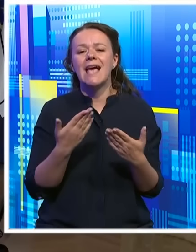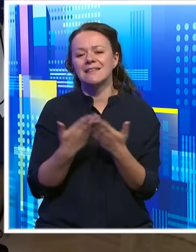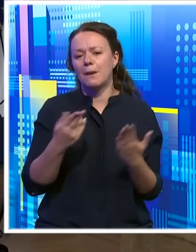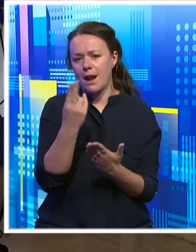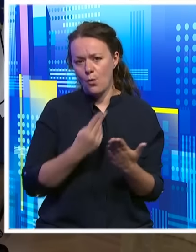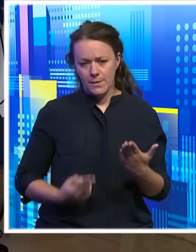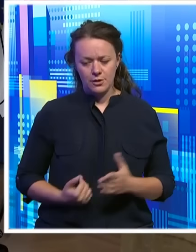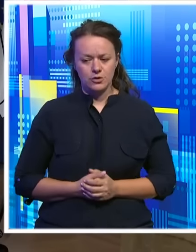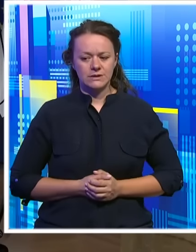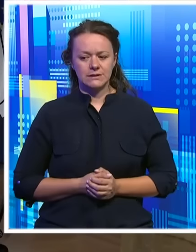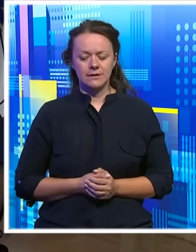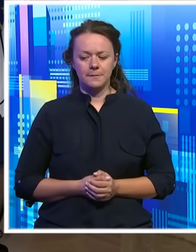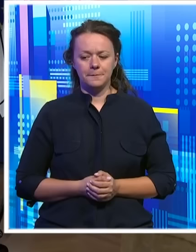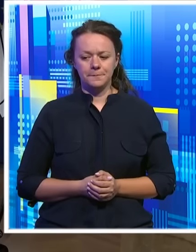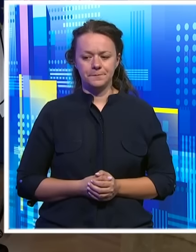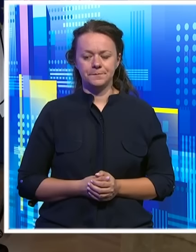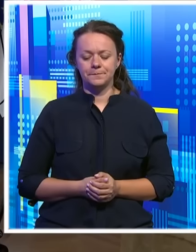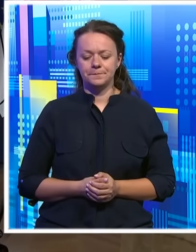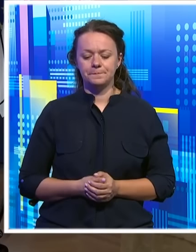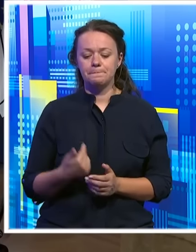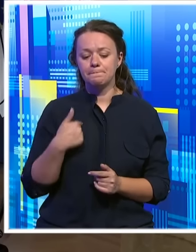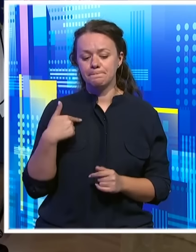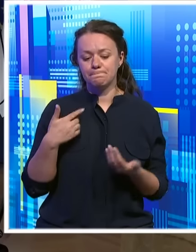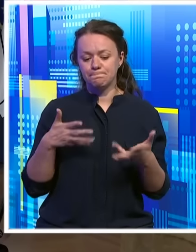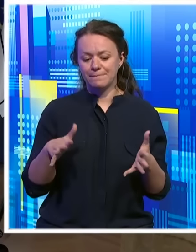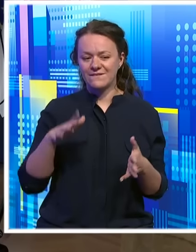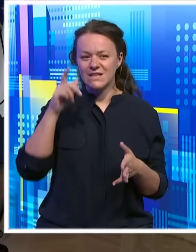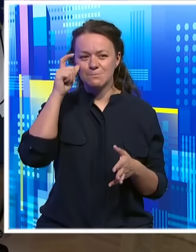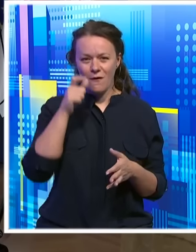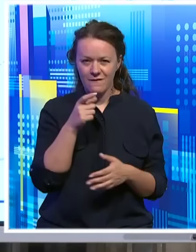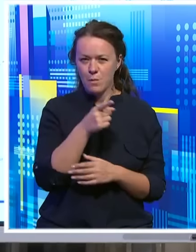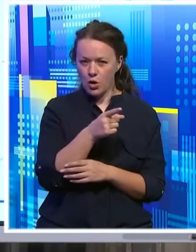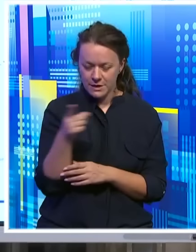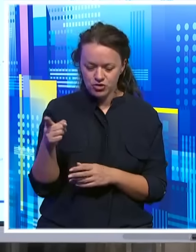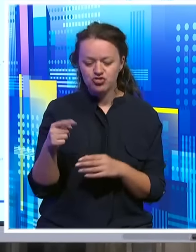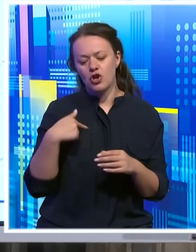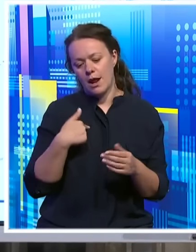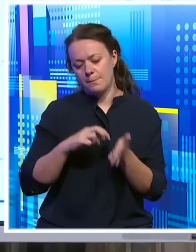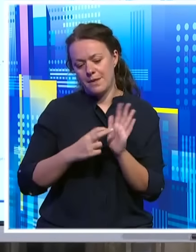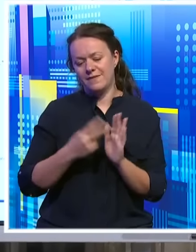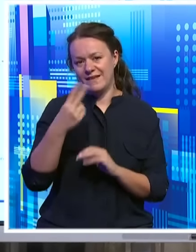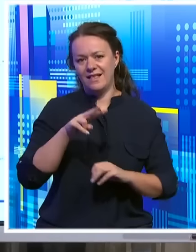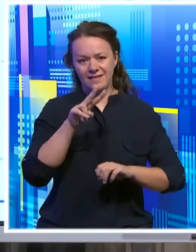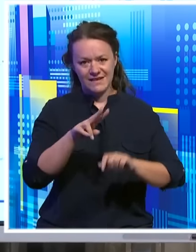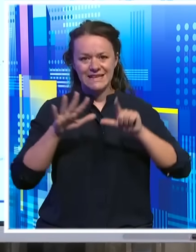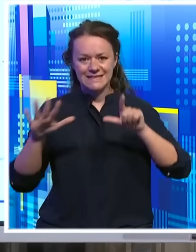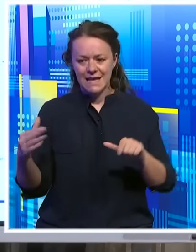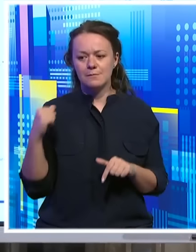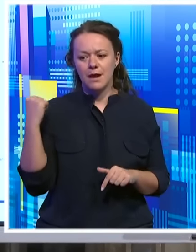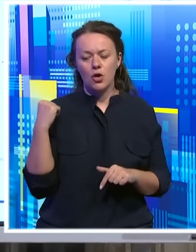biti. Mi smo obećali vama da ćemo 2027.